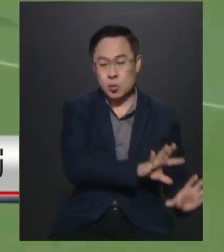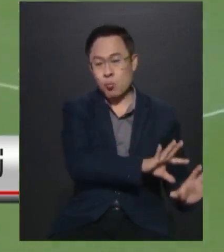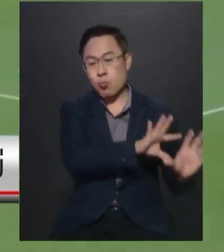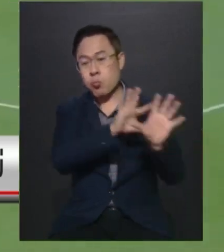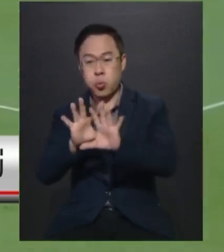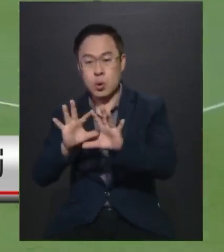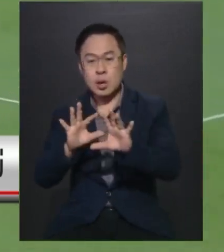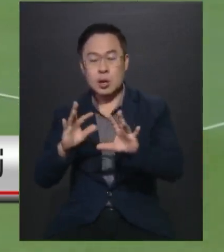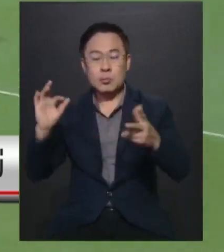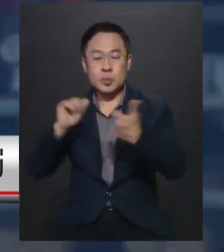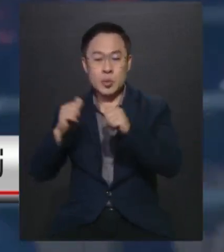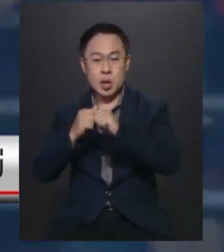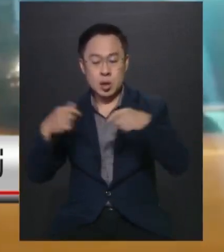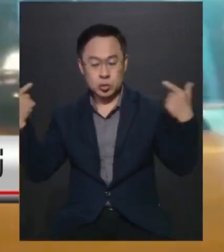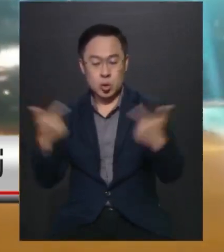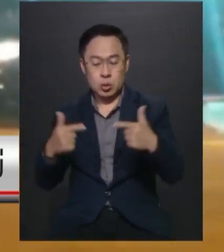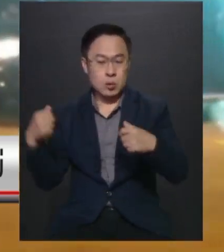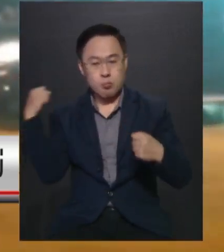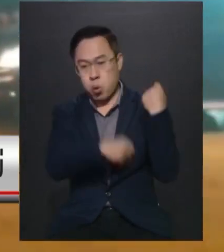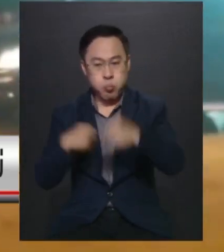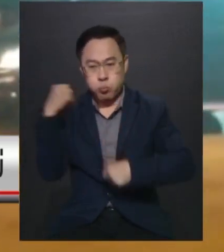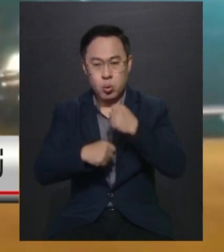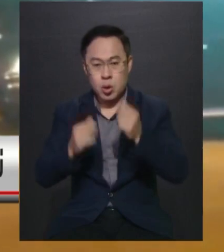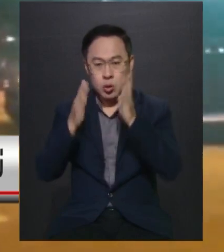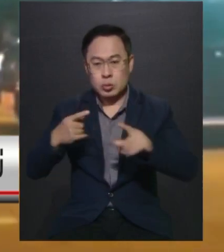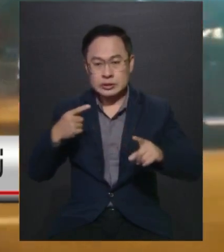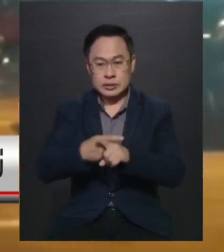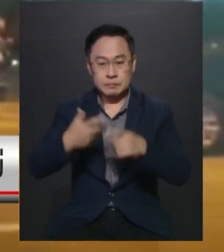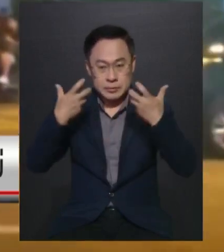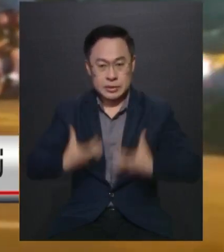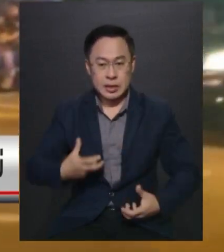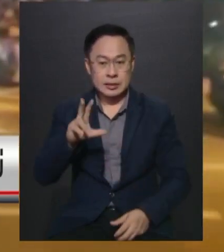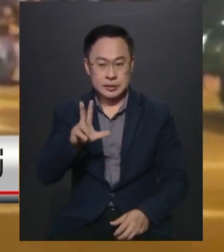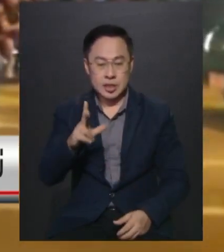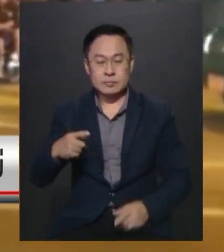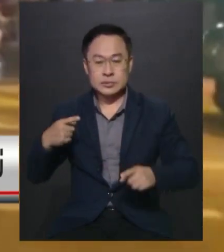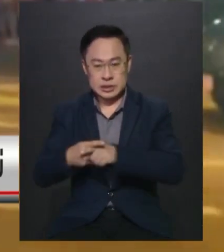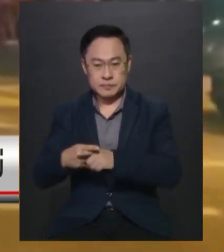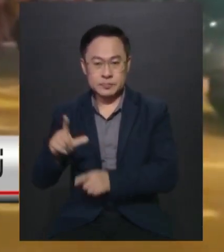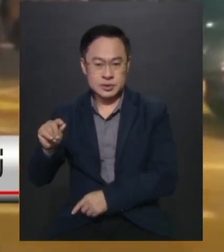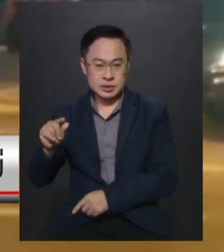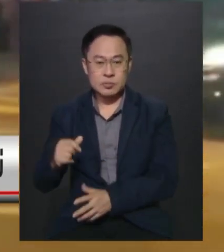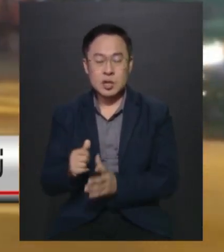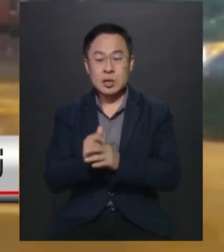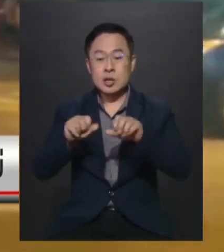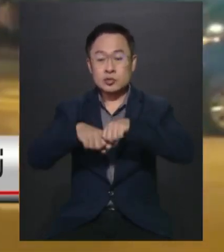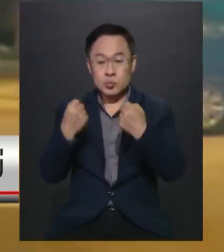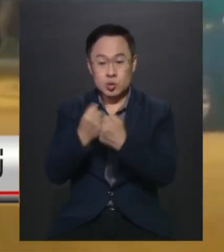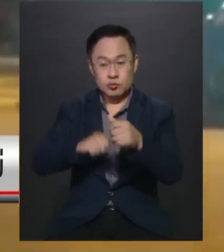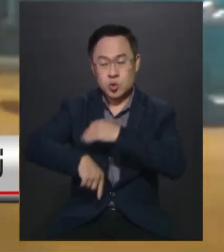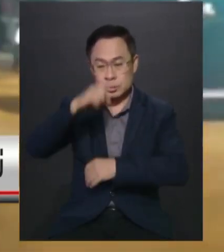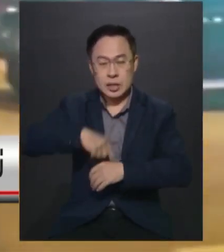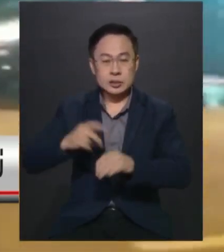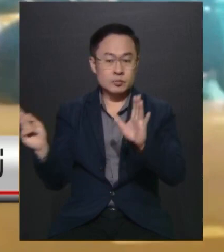าดเจ็บมากกว่า20คนแล้วก็บาดเจ็บสาหัส3คนด้วยกันซึ่งก็เลยทำให้สมาคมกีฬาฟุตบอลแห่งประเทศไทยในพระบรมราชูปถัม